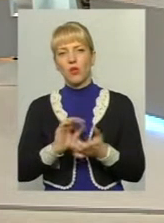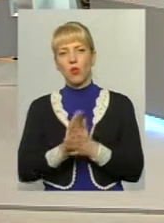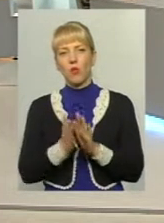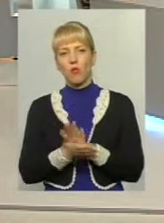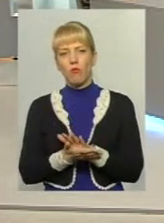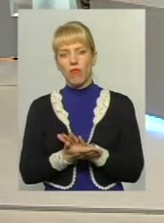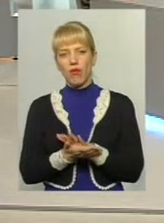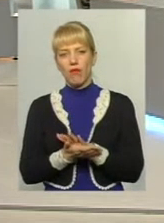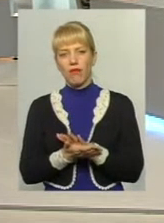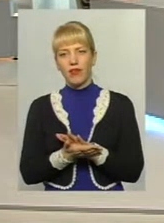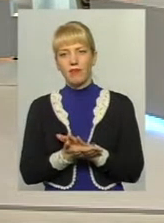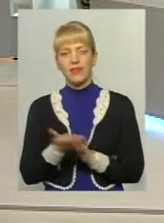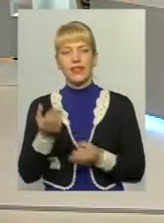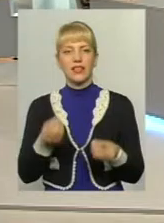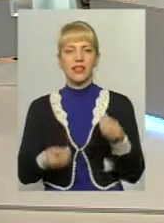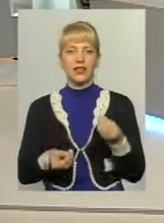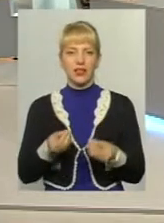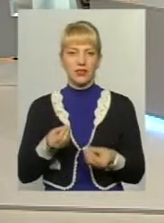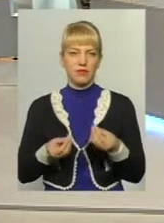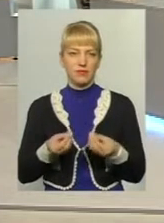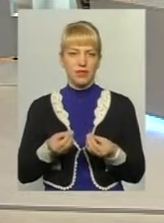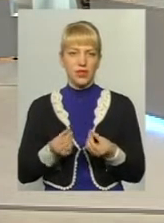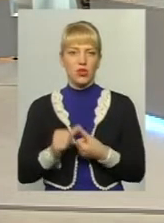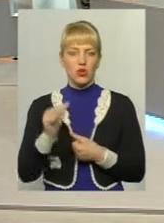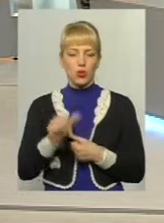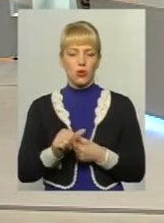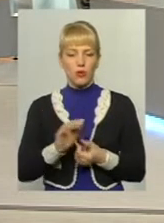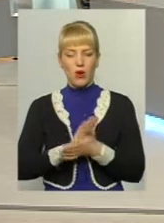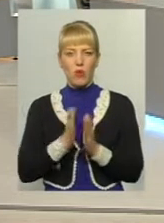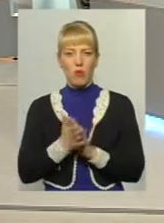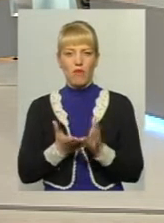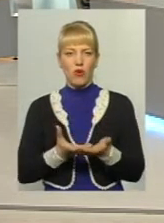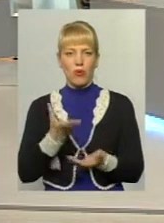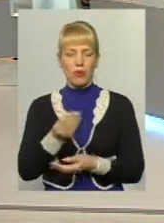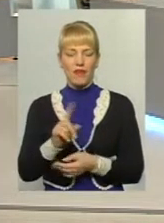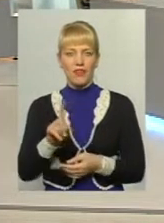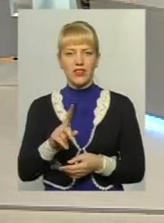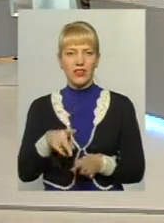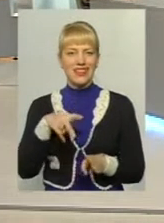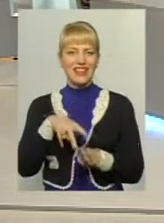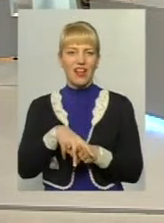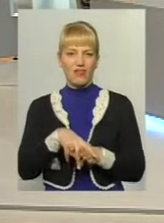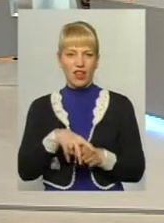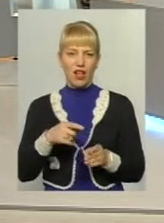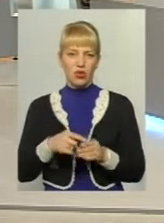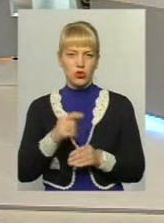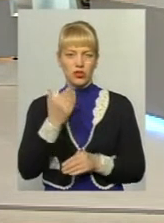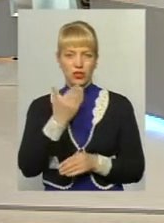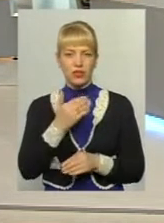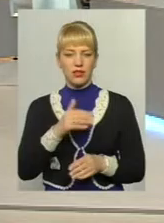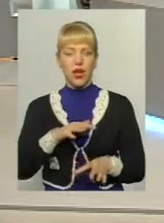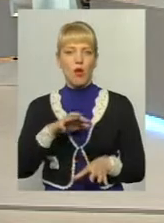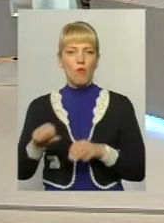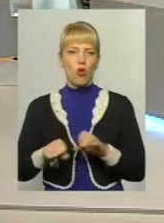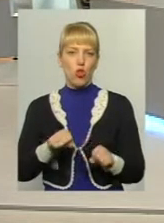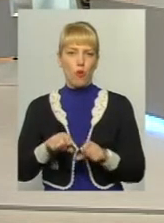природи. Так сталося, що ОСББ є змушені